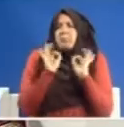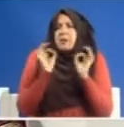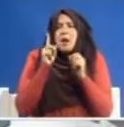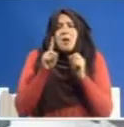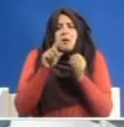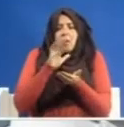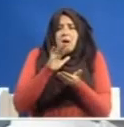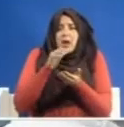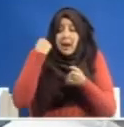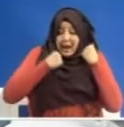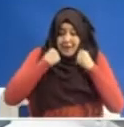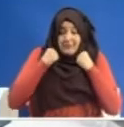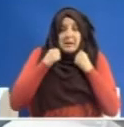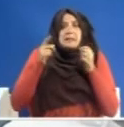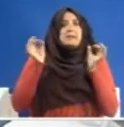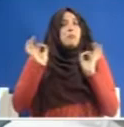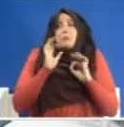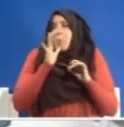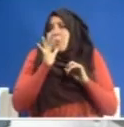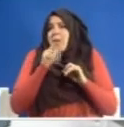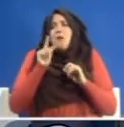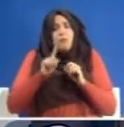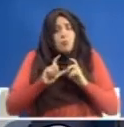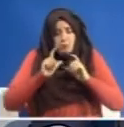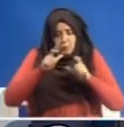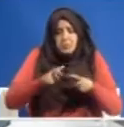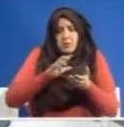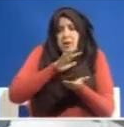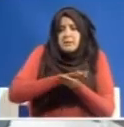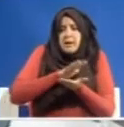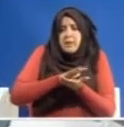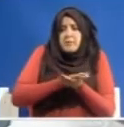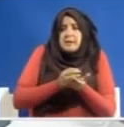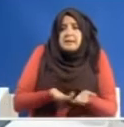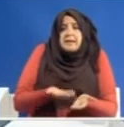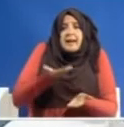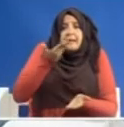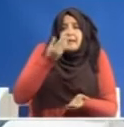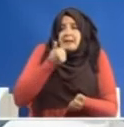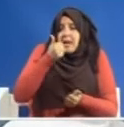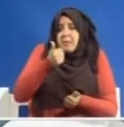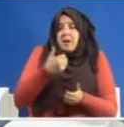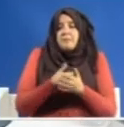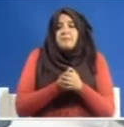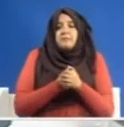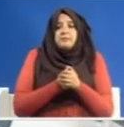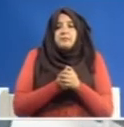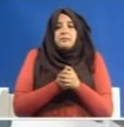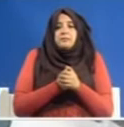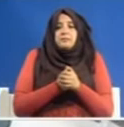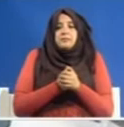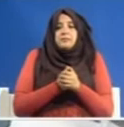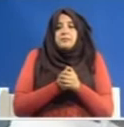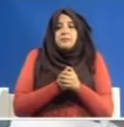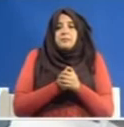وهي الأصل إلى الطهارة الترابية وهي البدل، فتيمم صعيدا طيبا، مش مفوتاش وقت صلاة